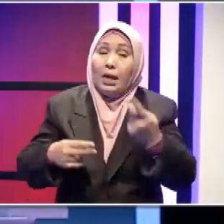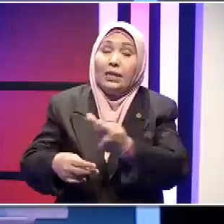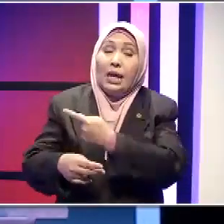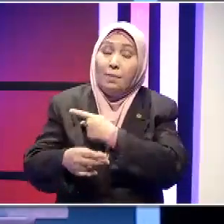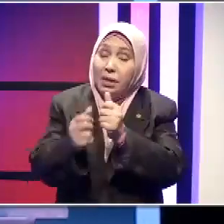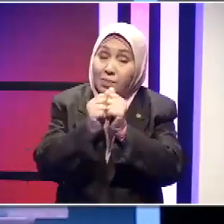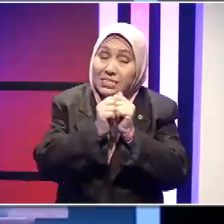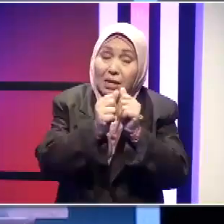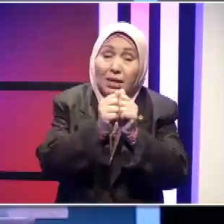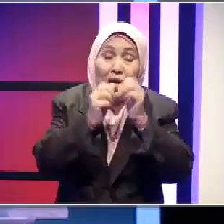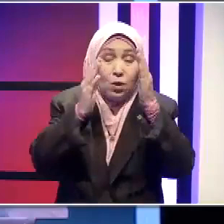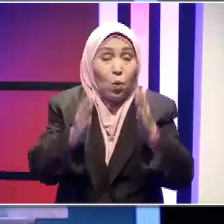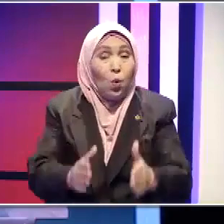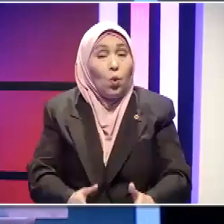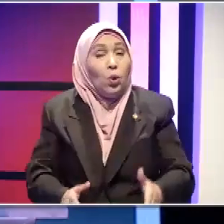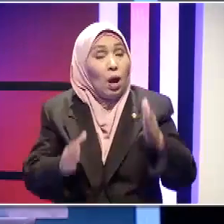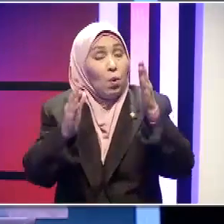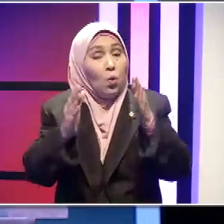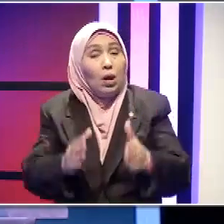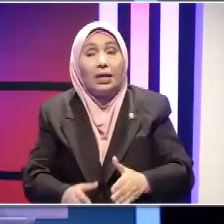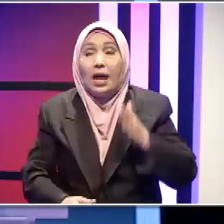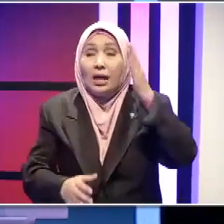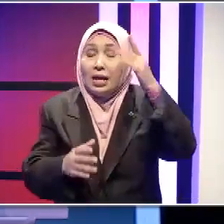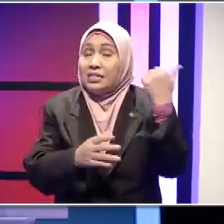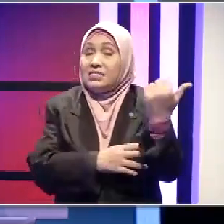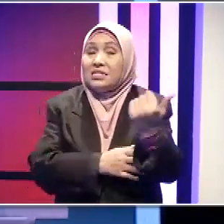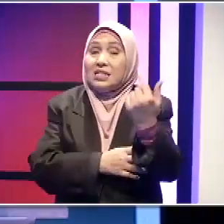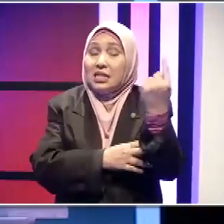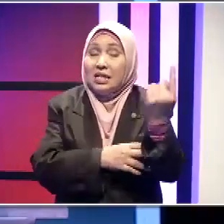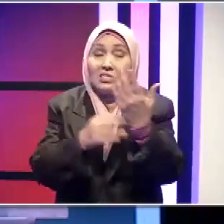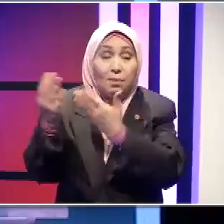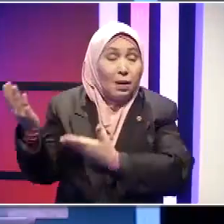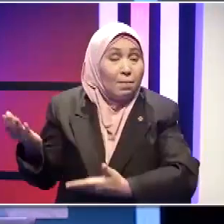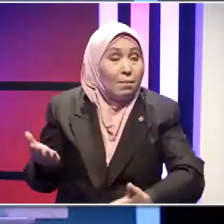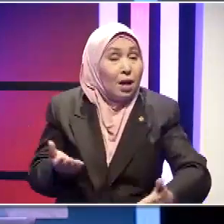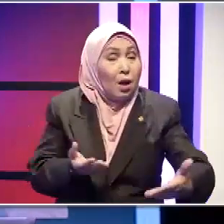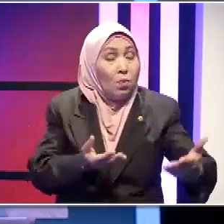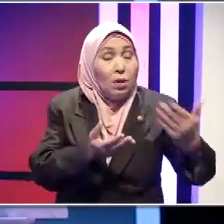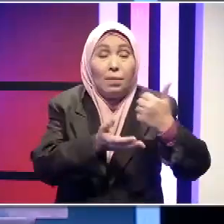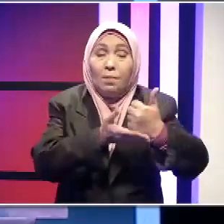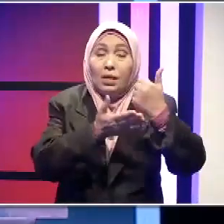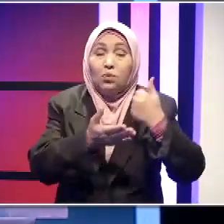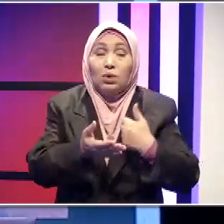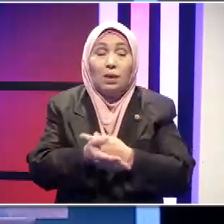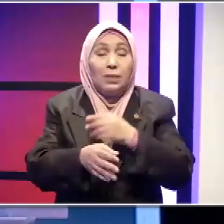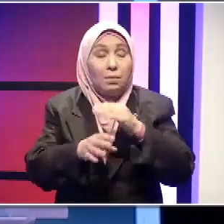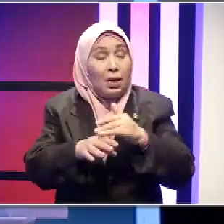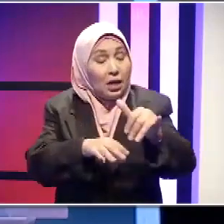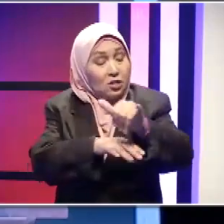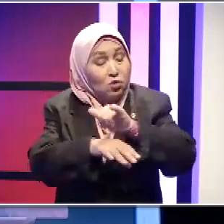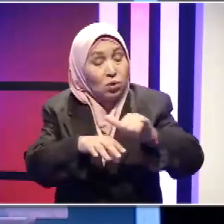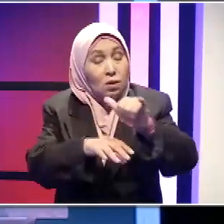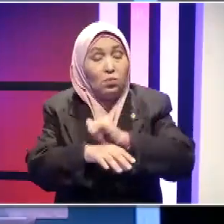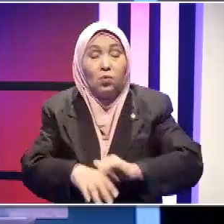bersama dengan orang-orang yang akan senantiasa membawa kami memandu kami kepada Surgamu